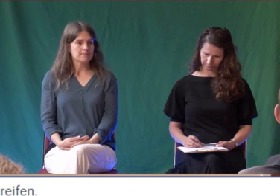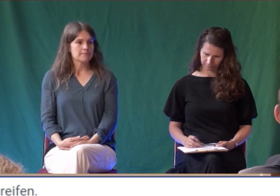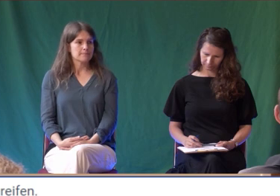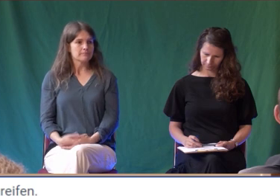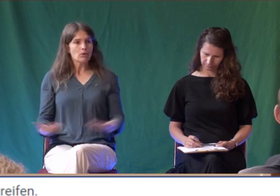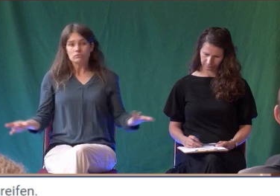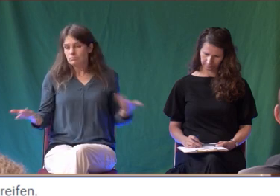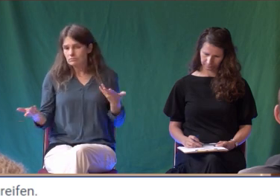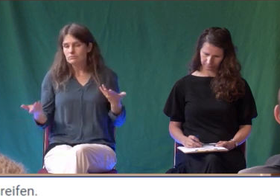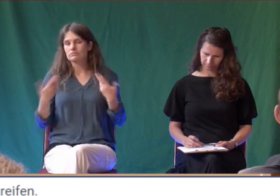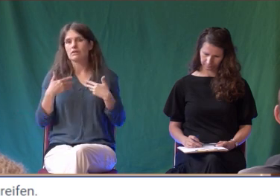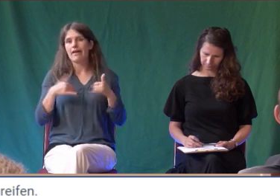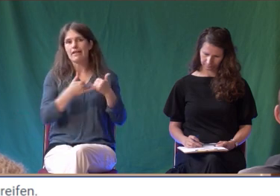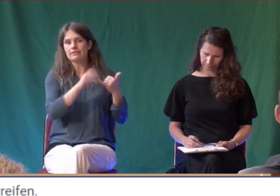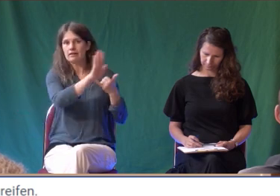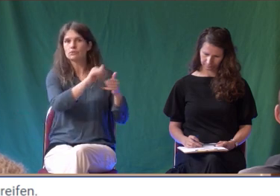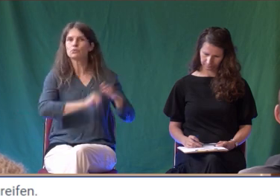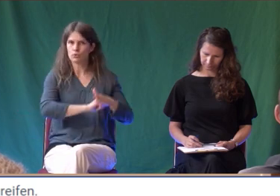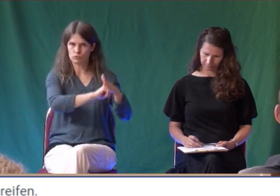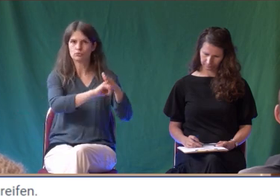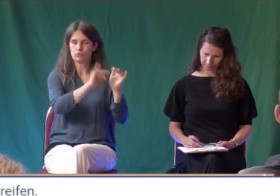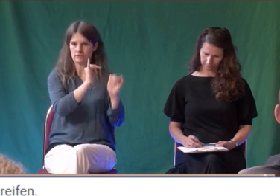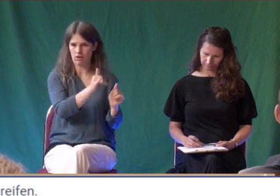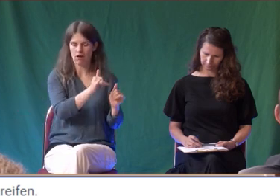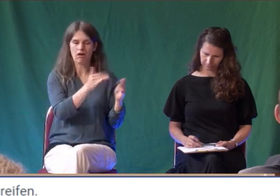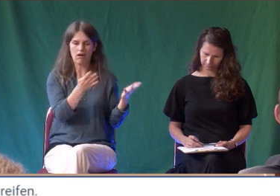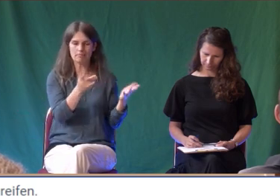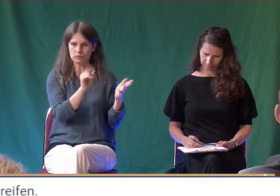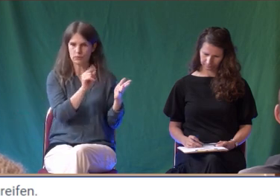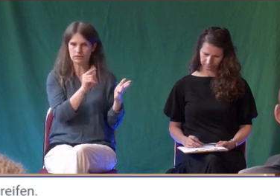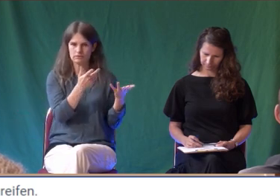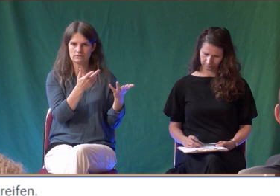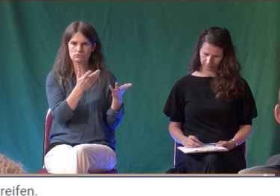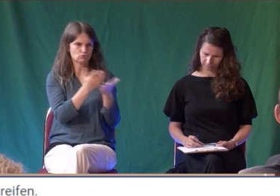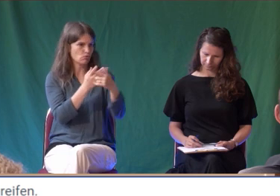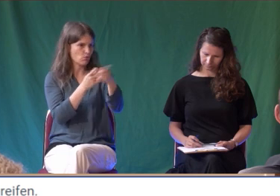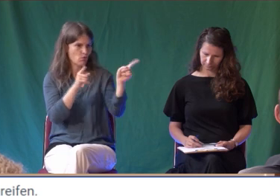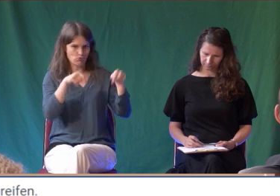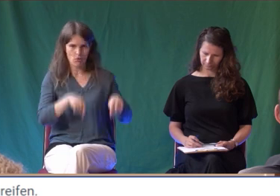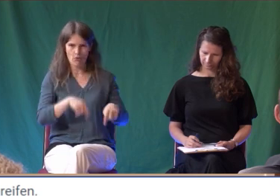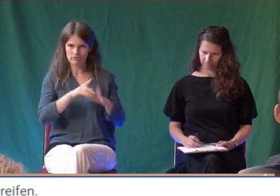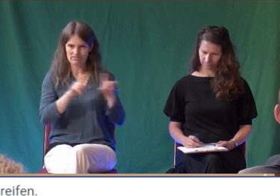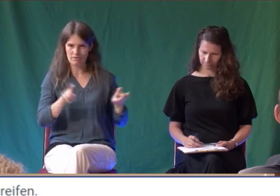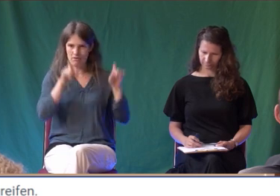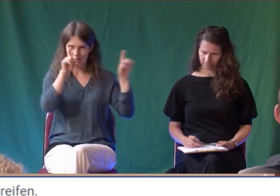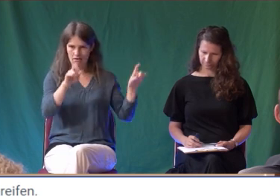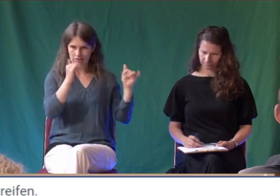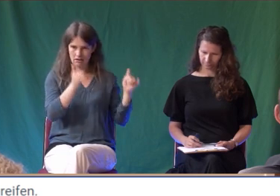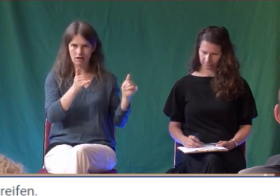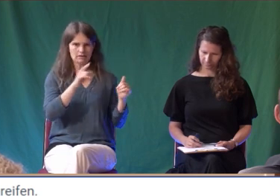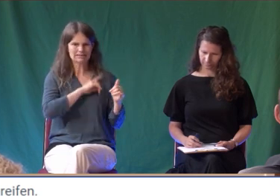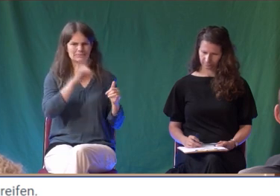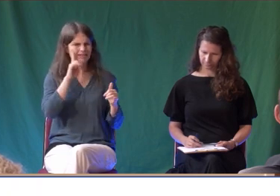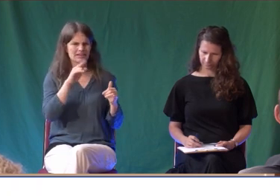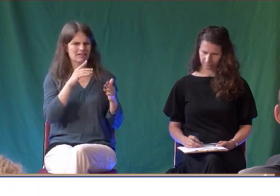Unterstützung von Eltern ist damit sozusagen ja auch angesprochen und ich bin der festen Überzeugung aller